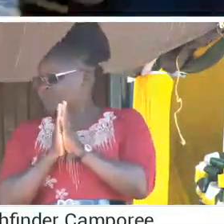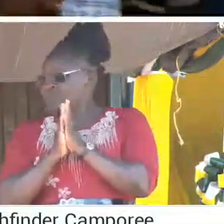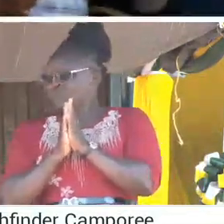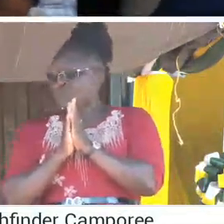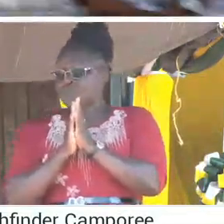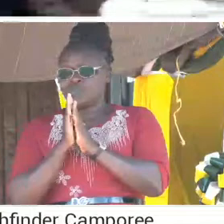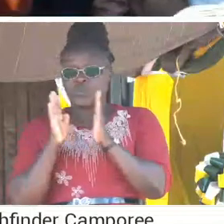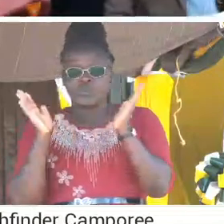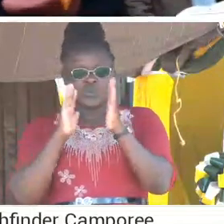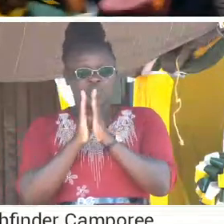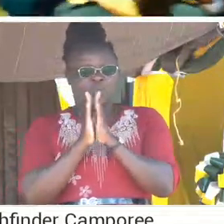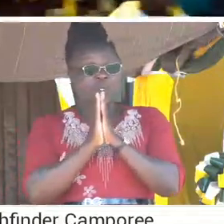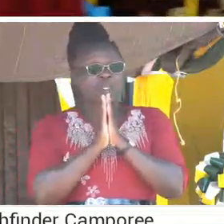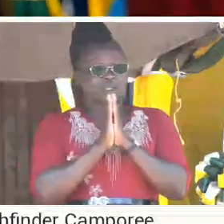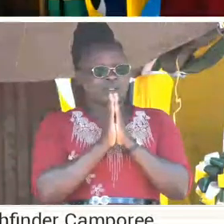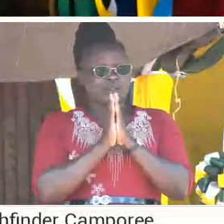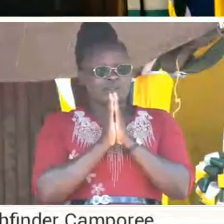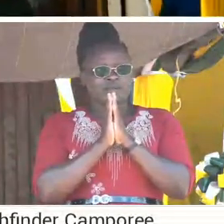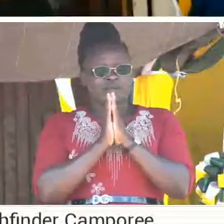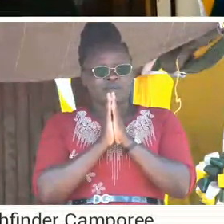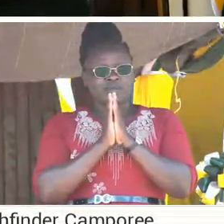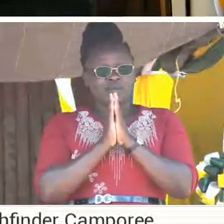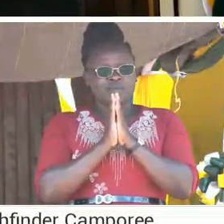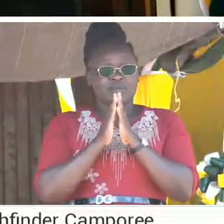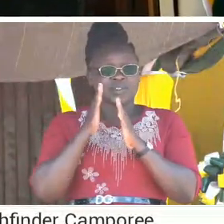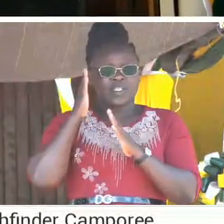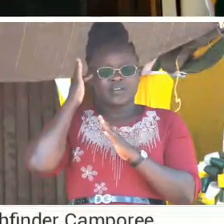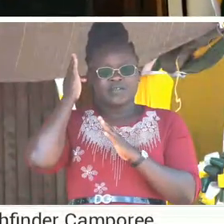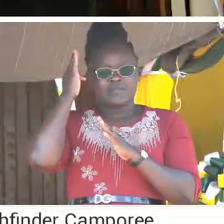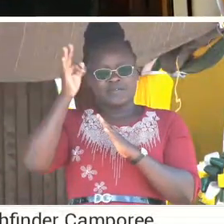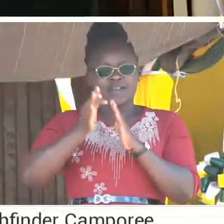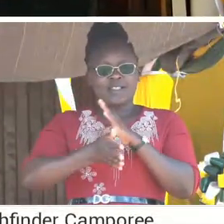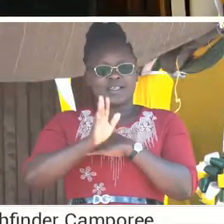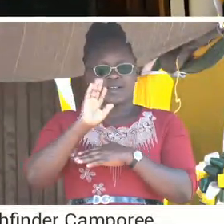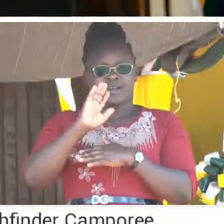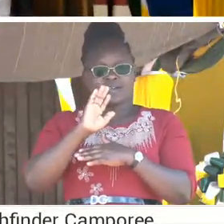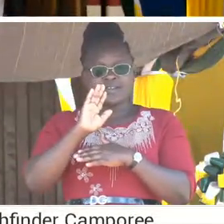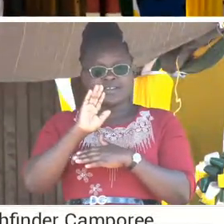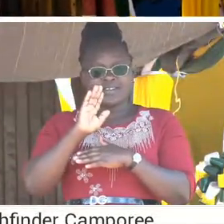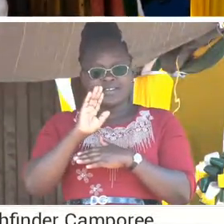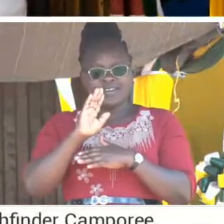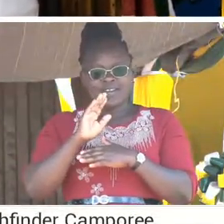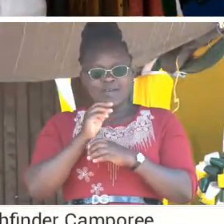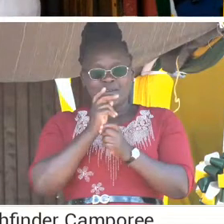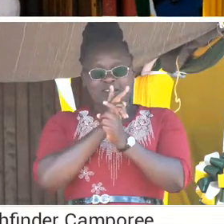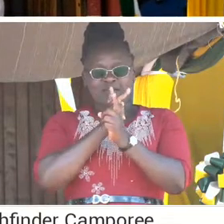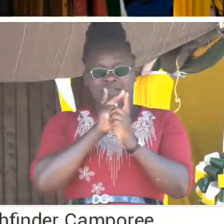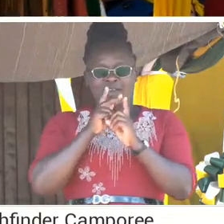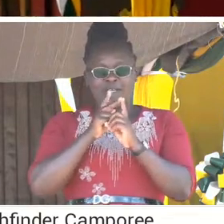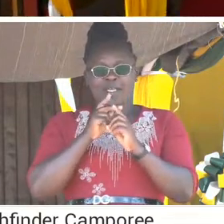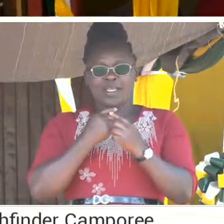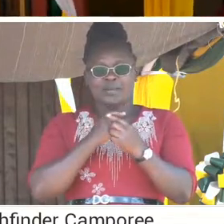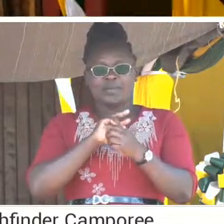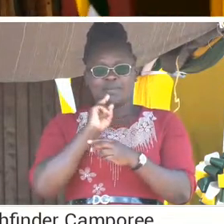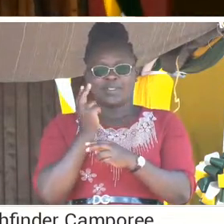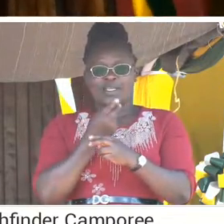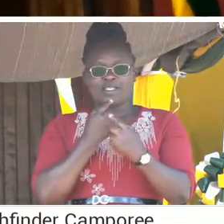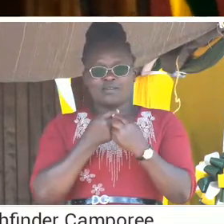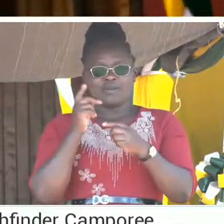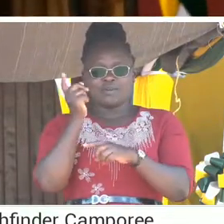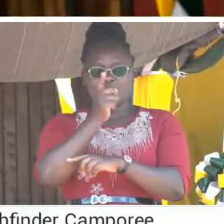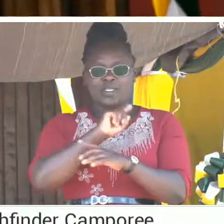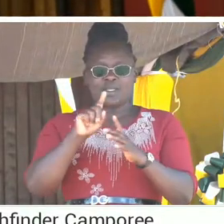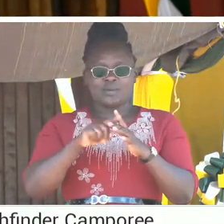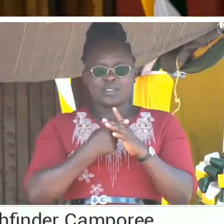Funge macho na tuombe. Mungu Baba, Mungu Mwana, Mungu Roho Mtakatifu, umetulinda tangia siku kwenye tulikuja Camporee.